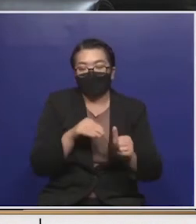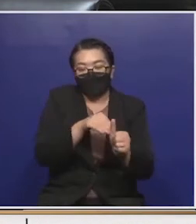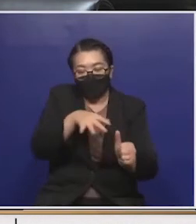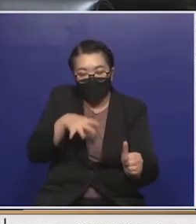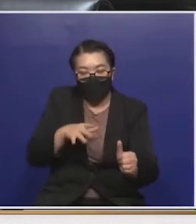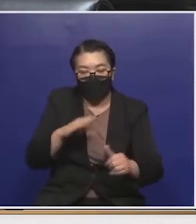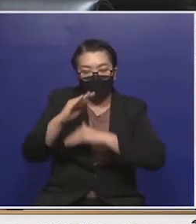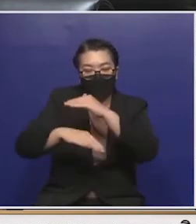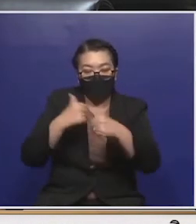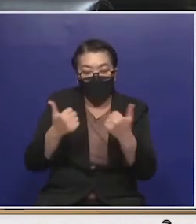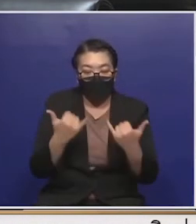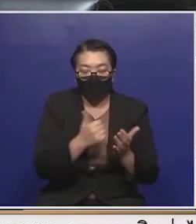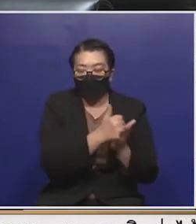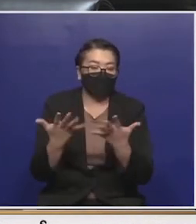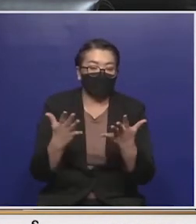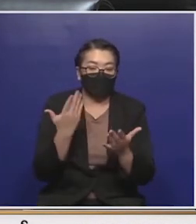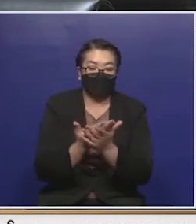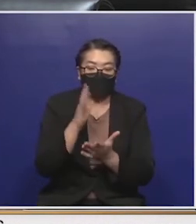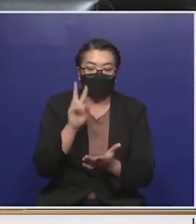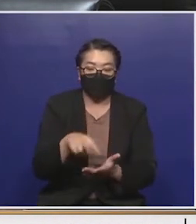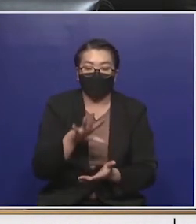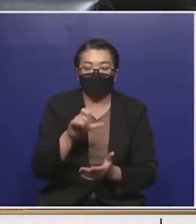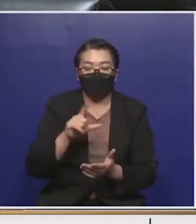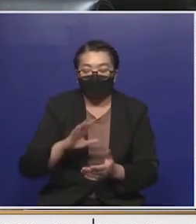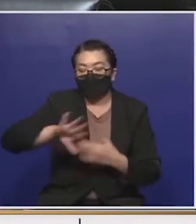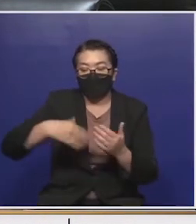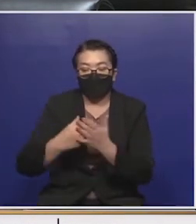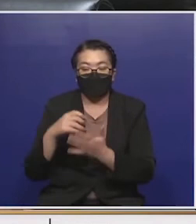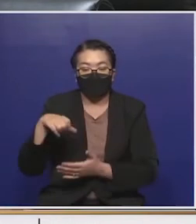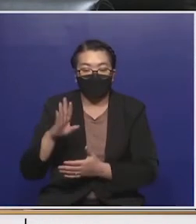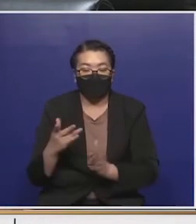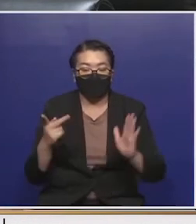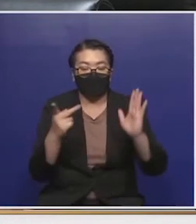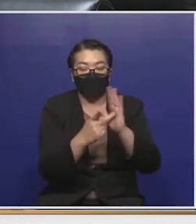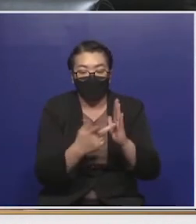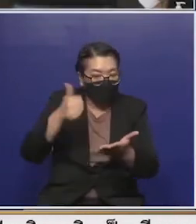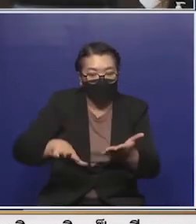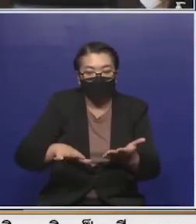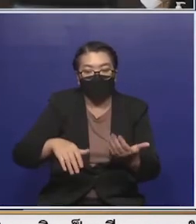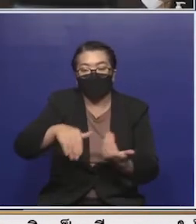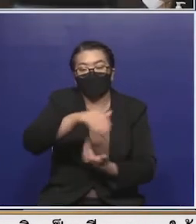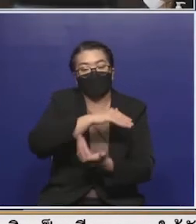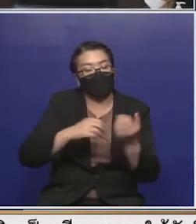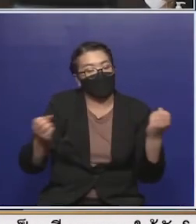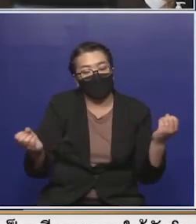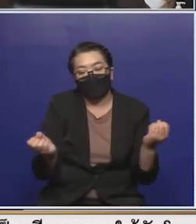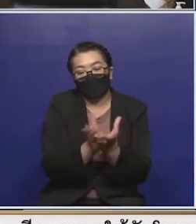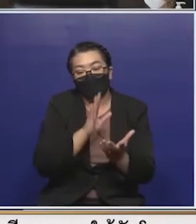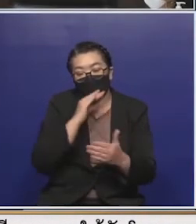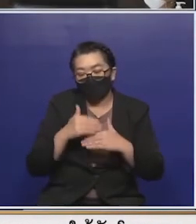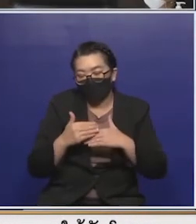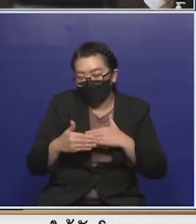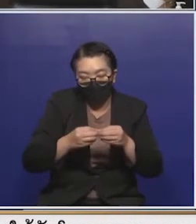วันนี้ถาท่านยเยinkiave magและเข้ไม่ถทุกรายแบนี้และไม่รู้ววงจนนี้จะจบลงเมื่ไรและถายัเป็เหมือไมตอบไป